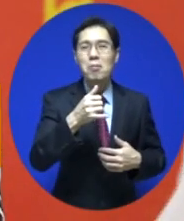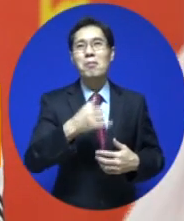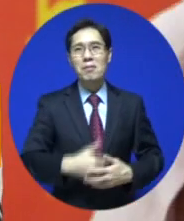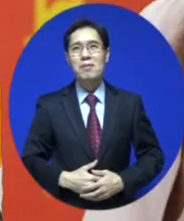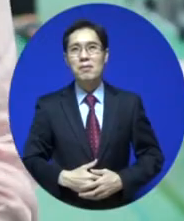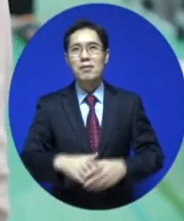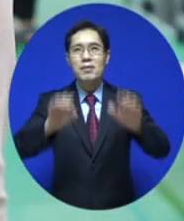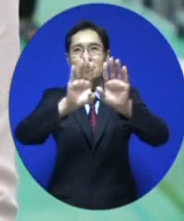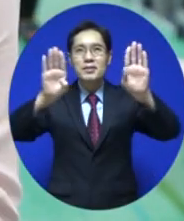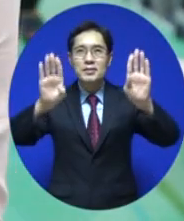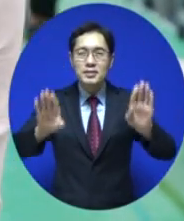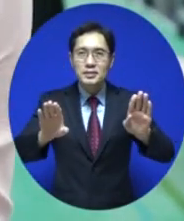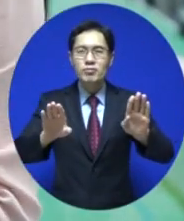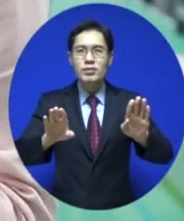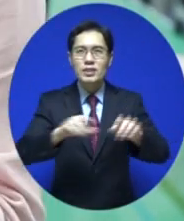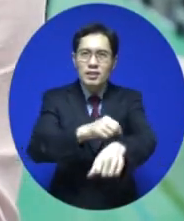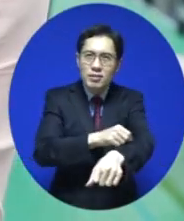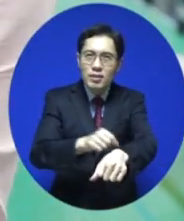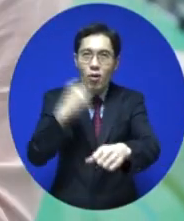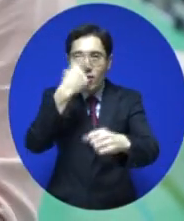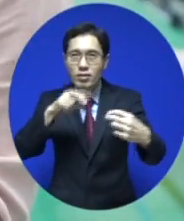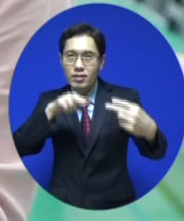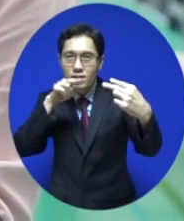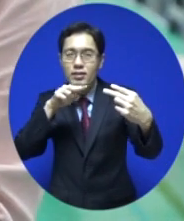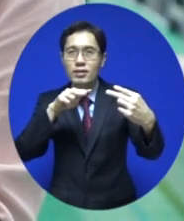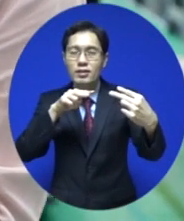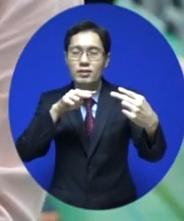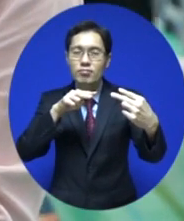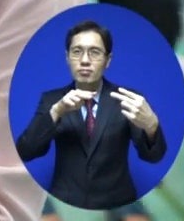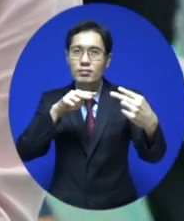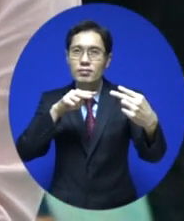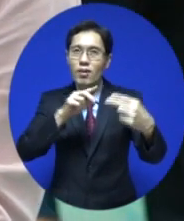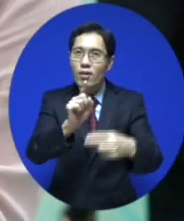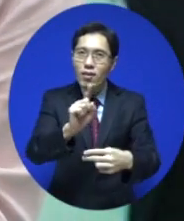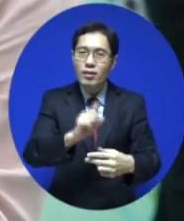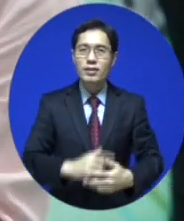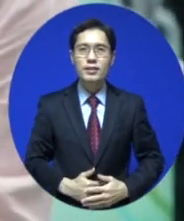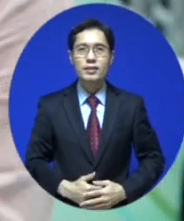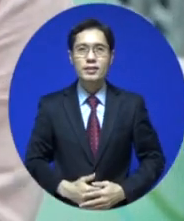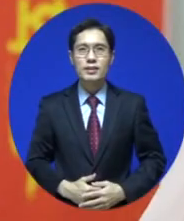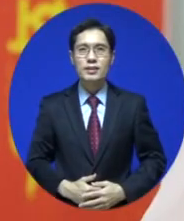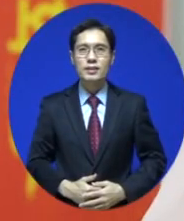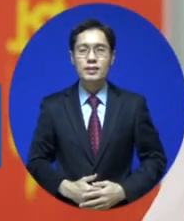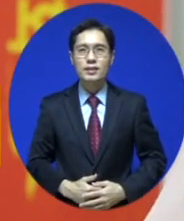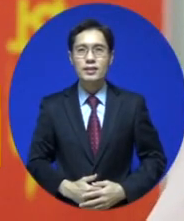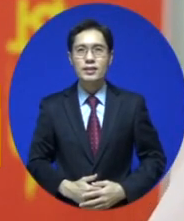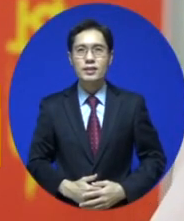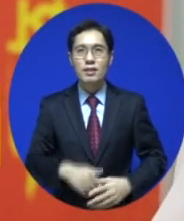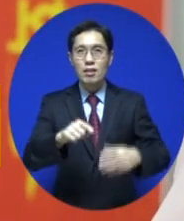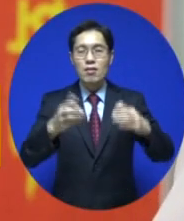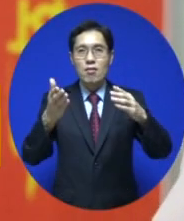네. 박람회에서 이렇게 특별하게 또 면접도 진행해보고 하니까 네. 좀 어떤 것 같아요? 되게